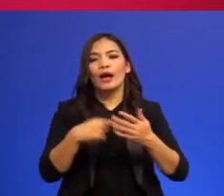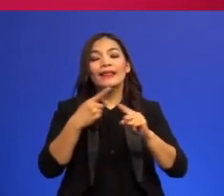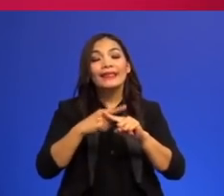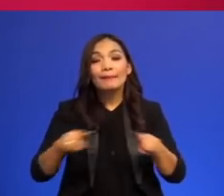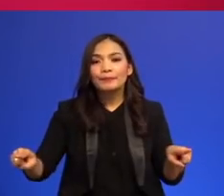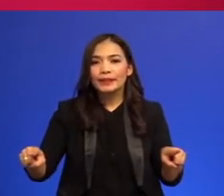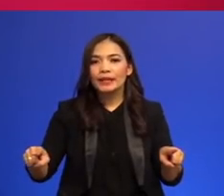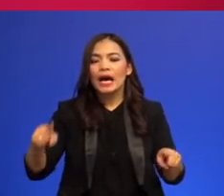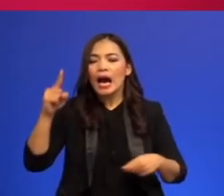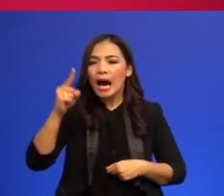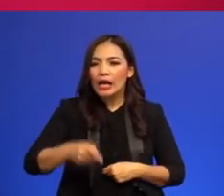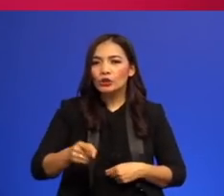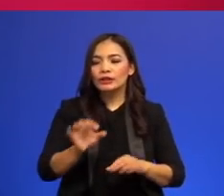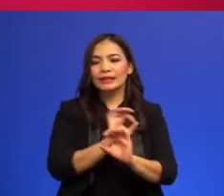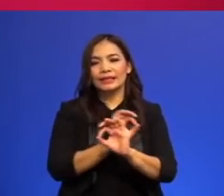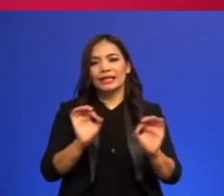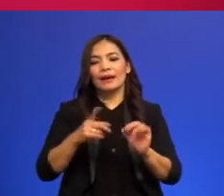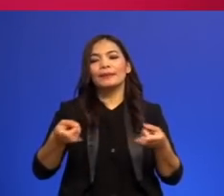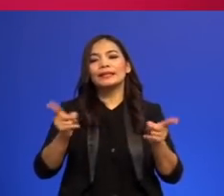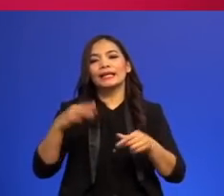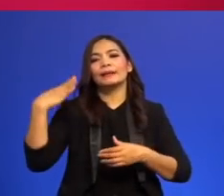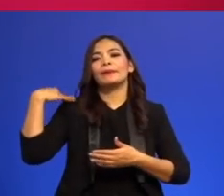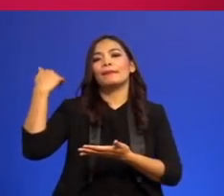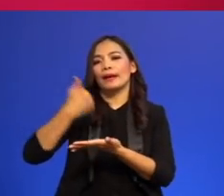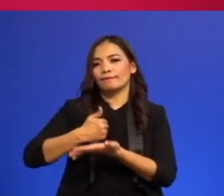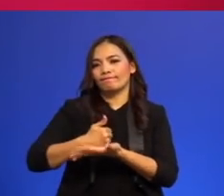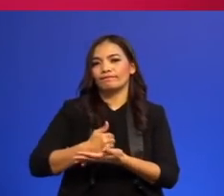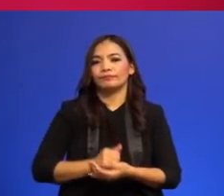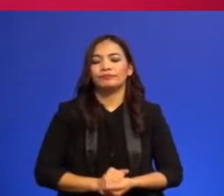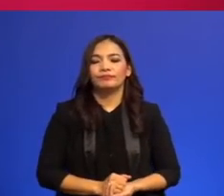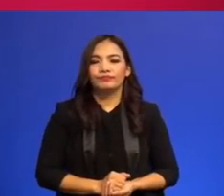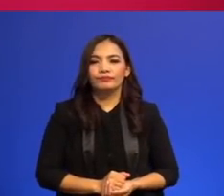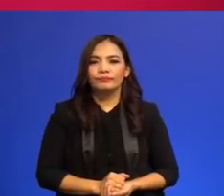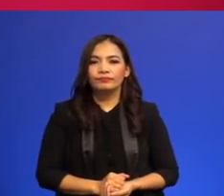sebaiknya tidak menjadi beban.